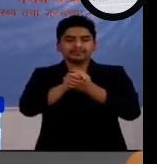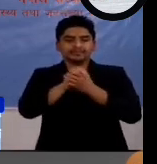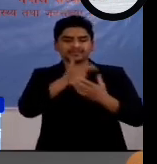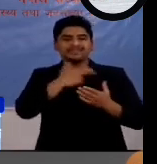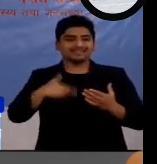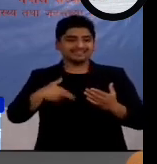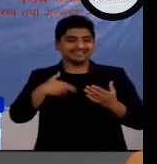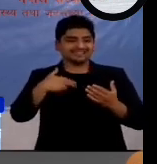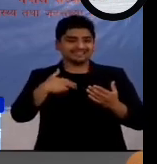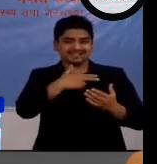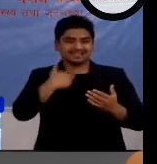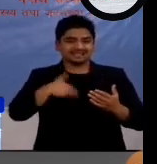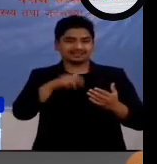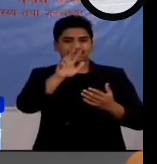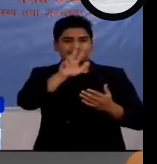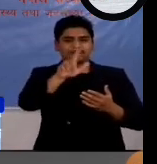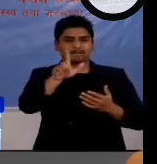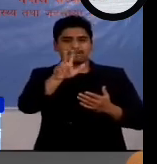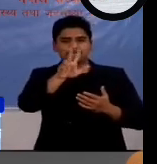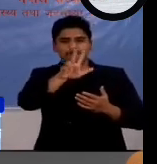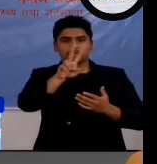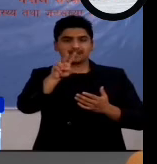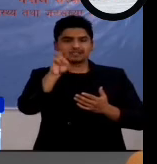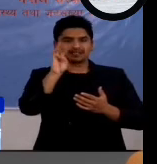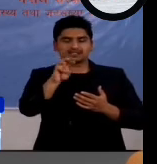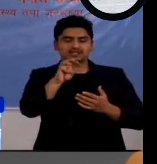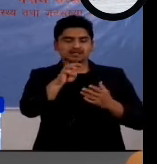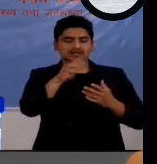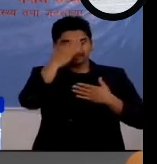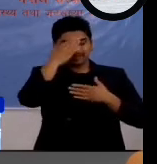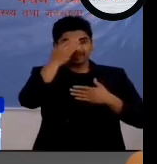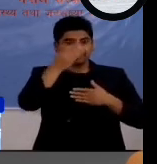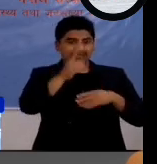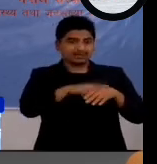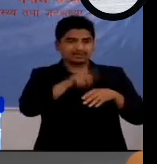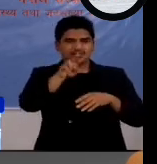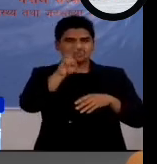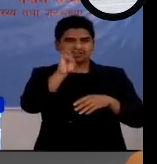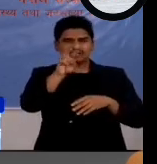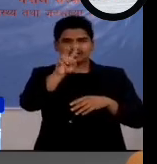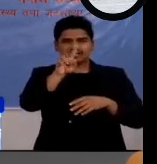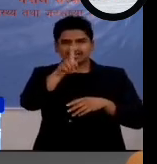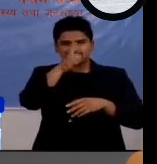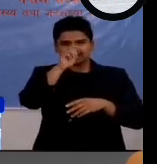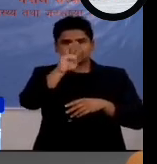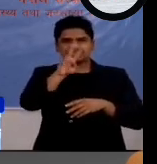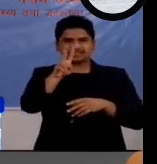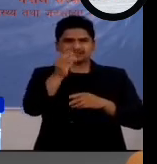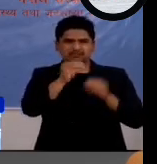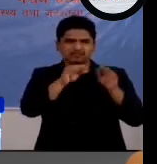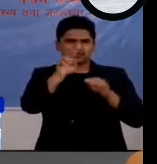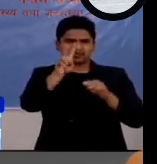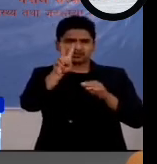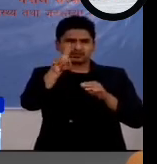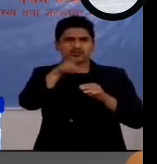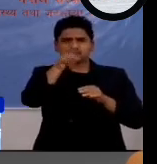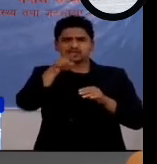राष्ट्र चीनमा 82,000 चान्चुन संक्रमित हुँदा 2143 करिब